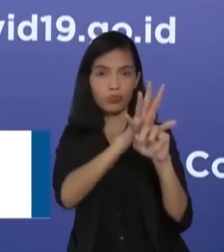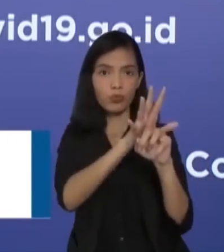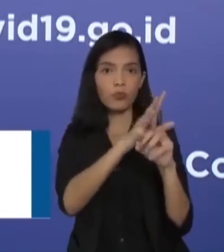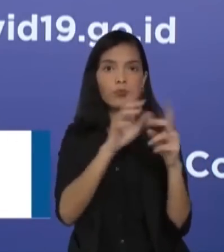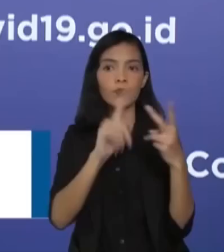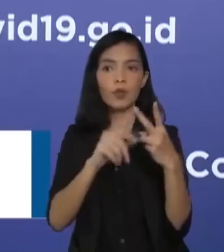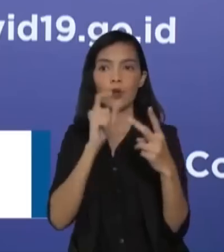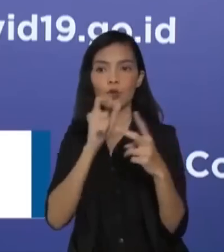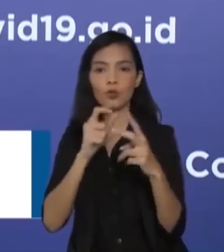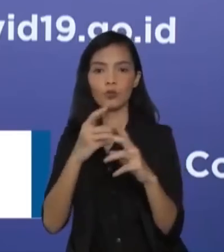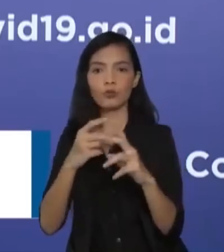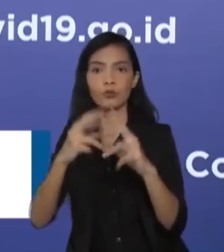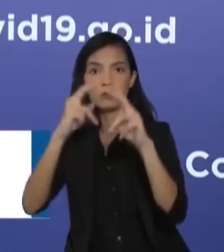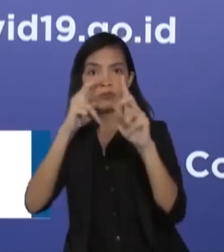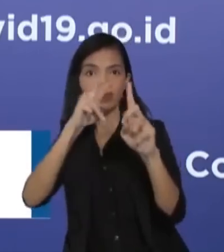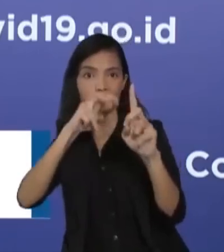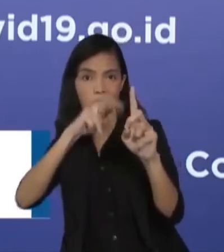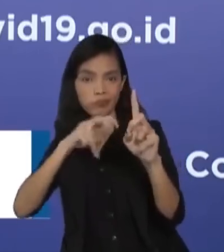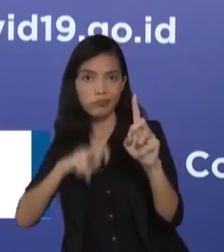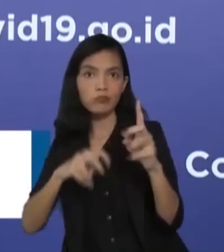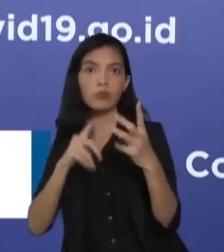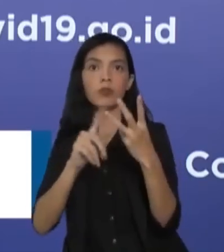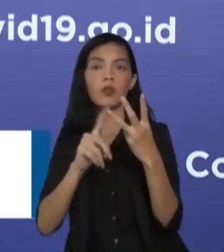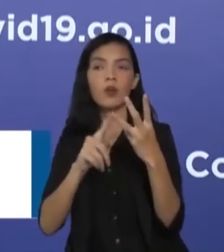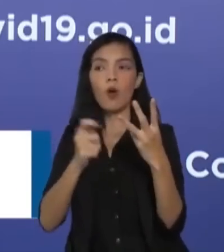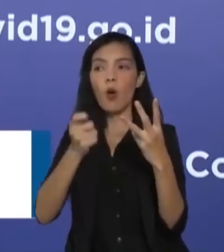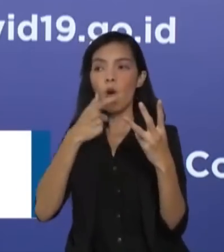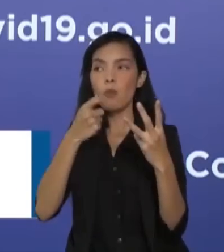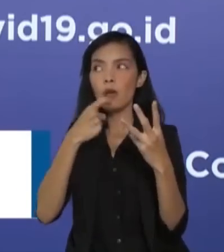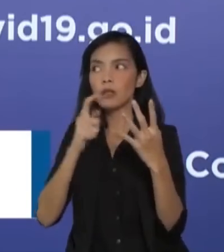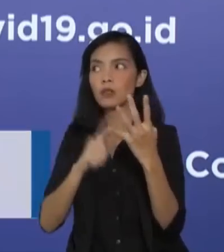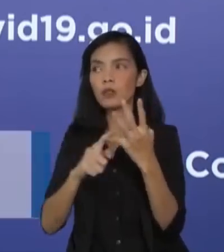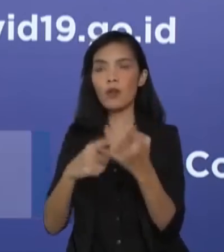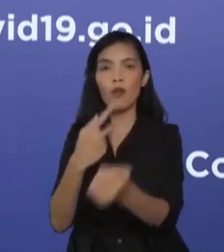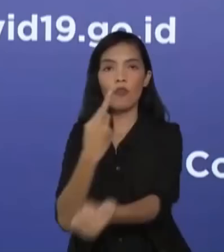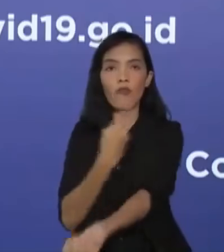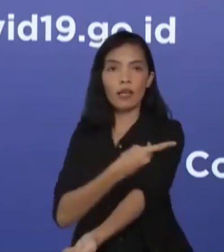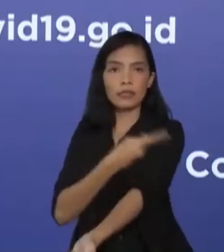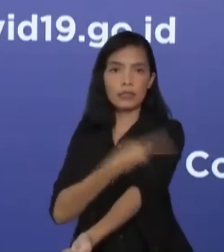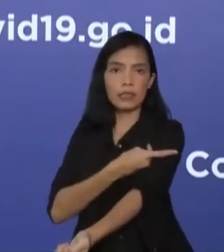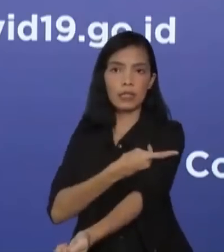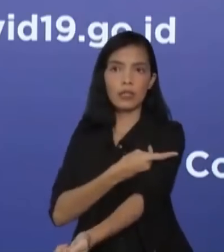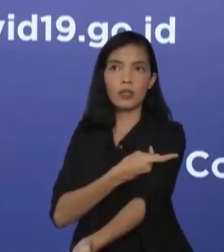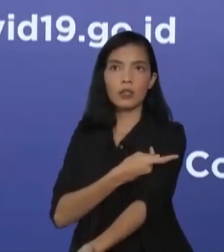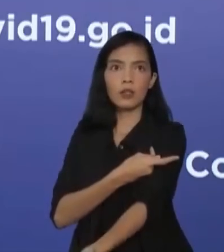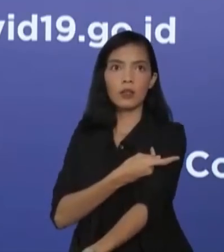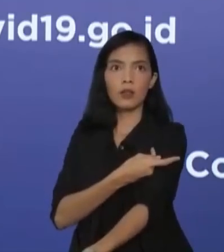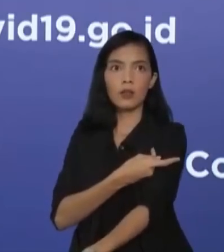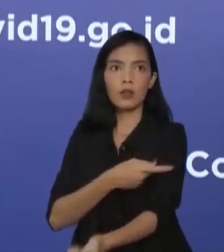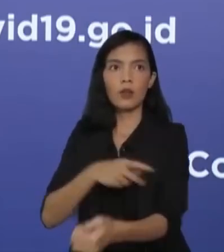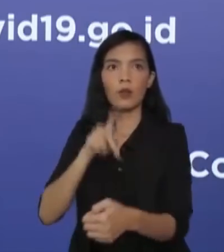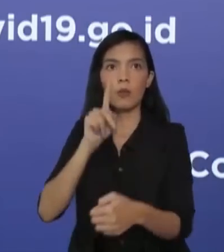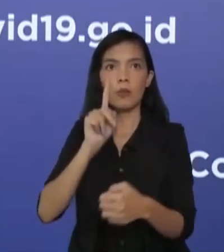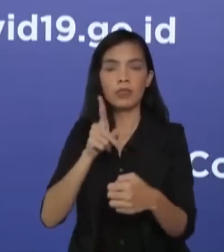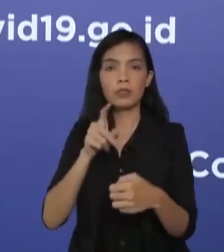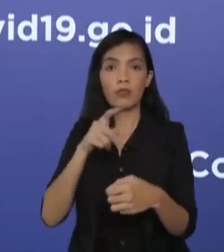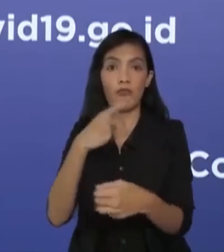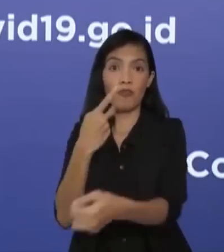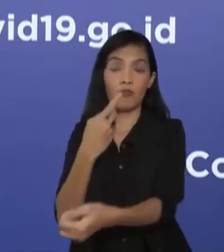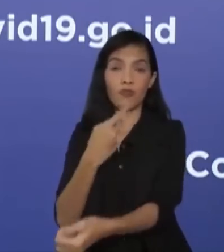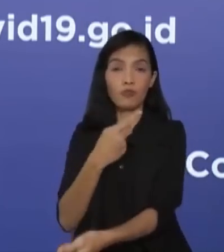juga perkembangan dari obat atau vaksin yang tentunya sangat dibutuhkan untuk kita